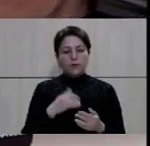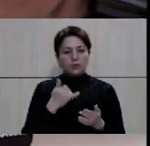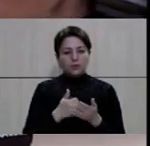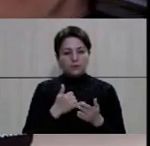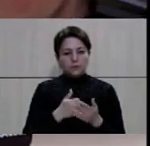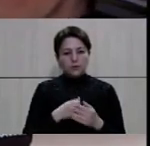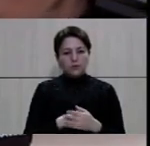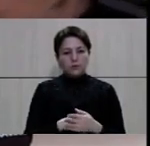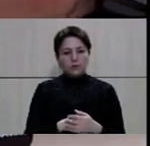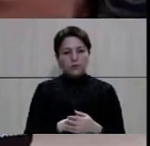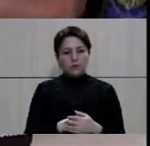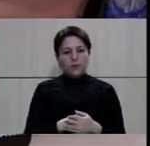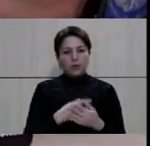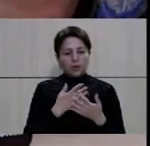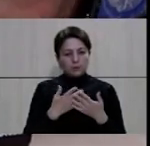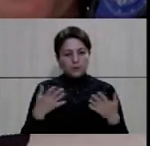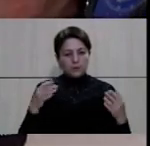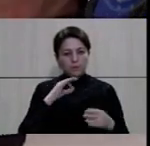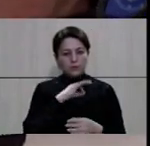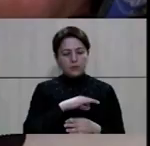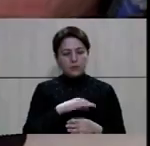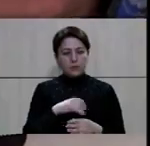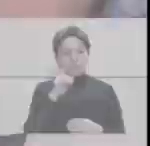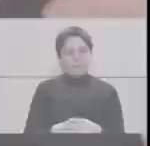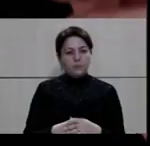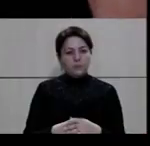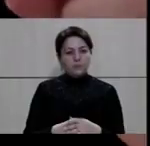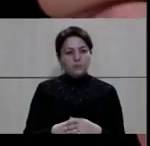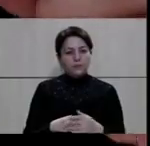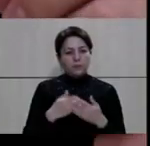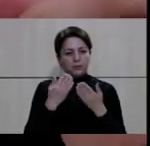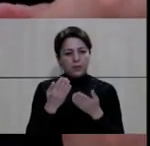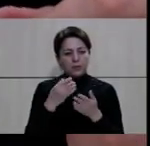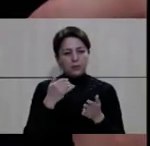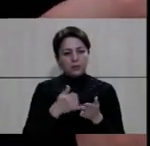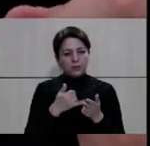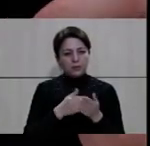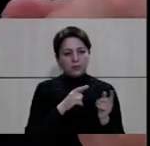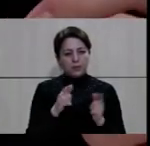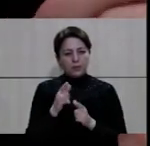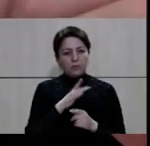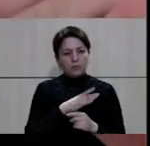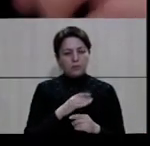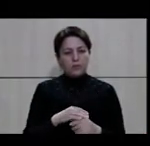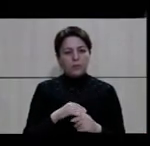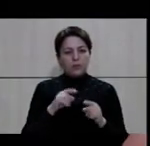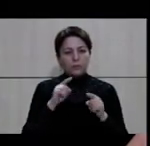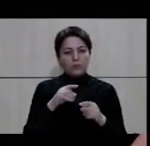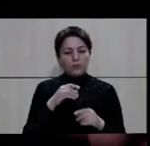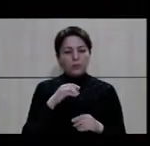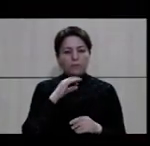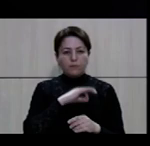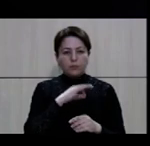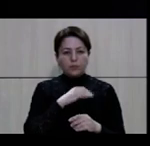kavsharlash asboblaridan foydalanish biz uchun qulayroq. Mana kavsharlagichimiz tayyor bo'ldi. Buni ishlashdi,